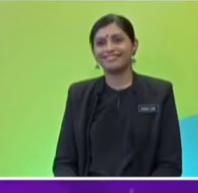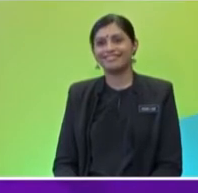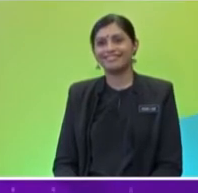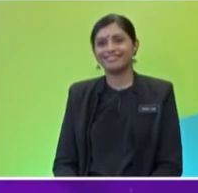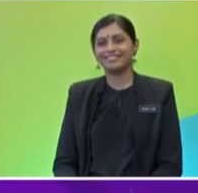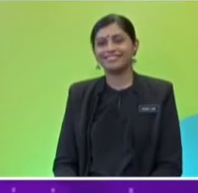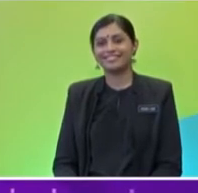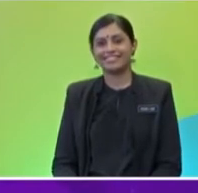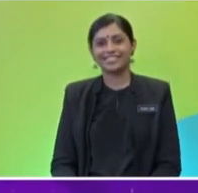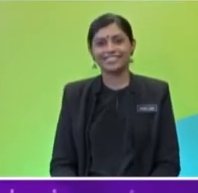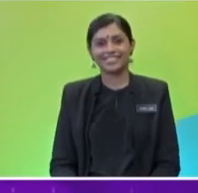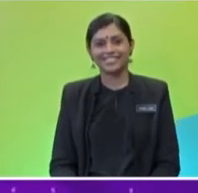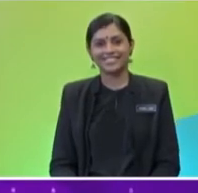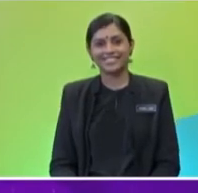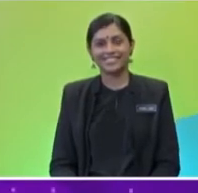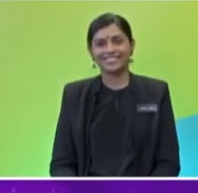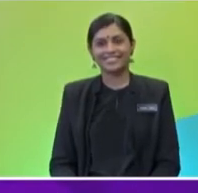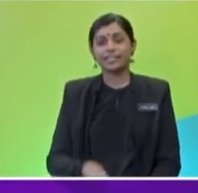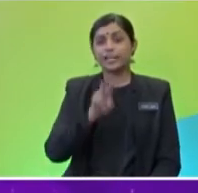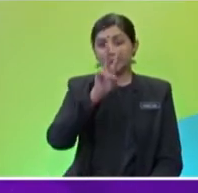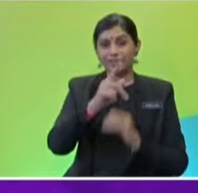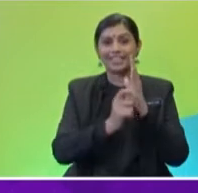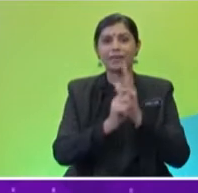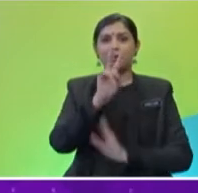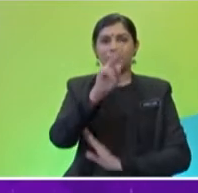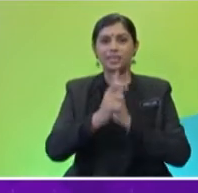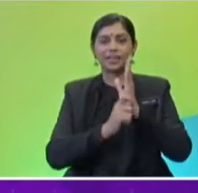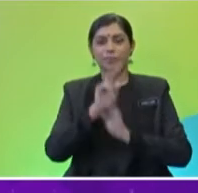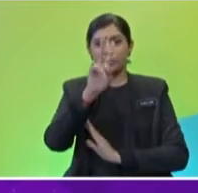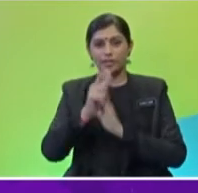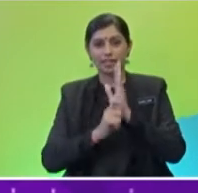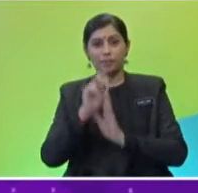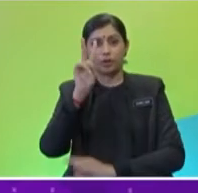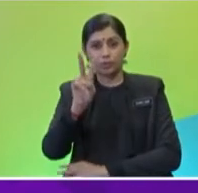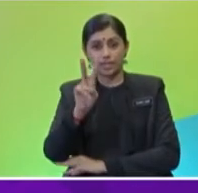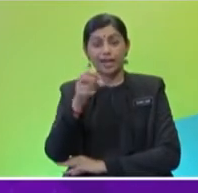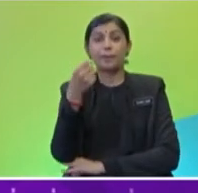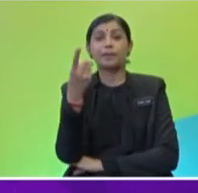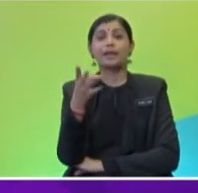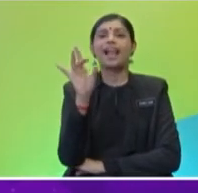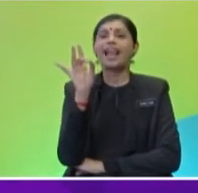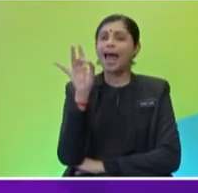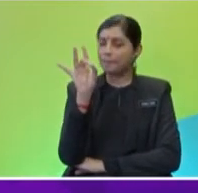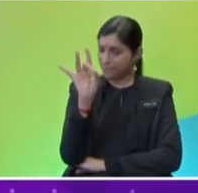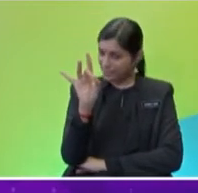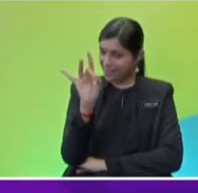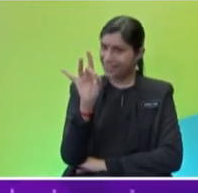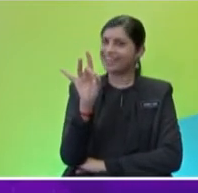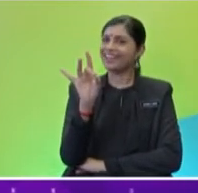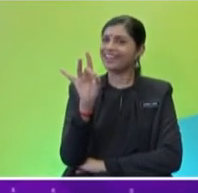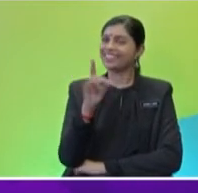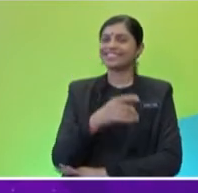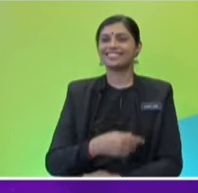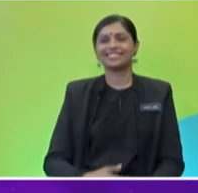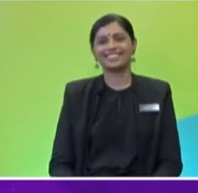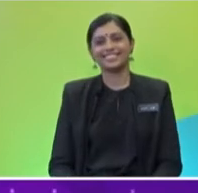Kasih. Ada berapa Kasih? Jumlah dia ialah 8. 8, cikgu. 8. Jadi terima kasih